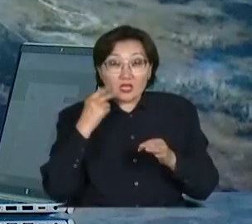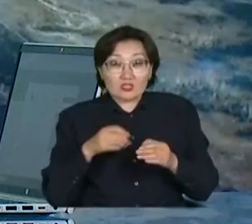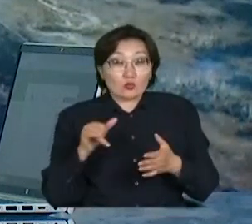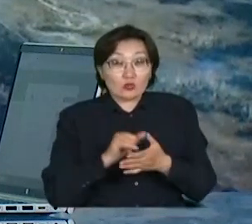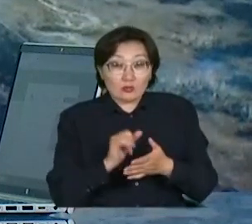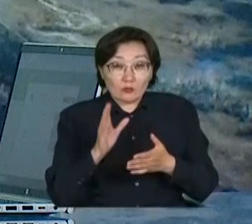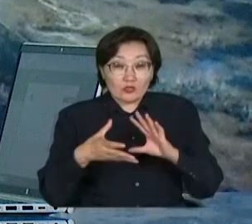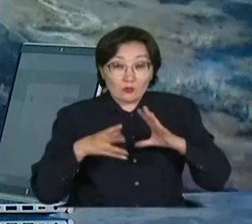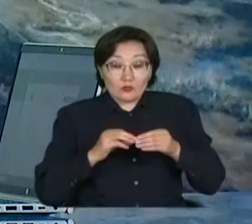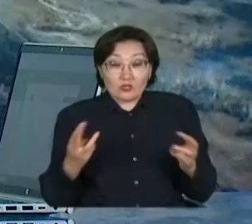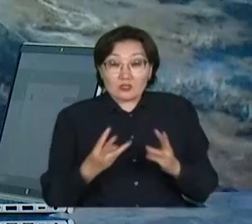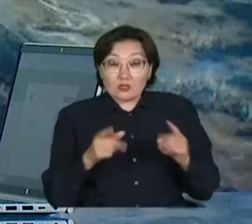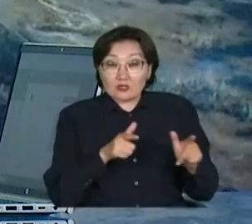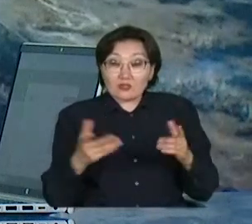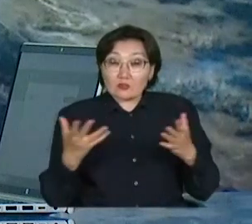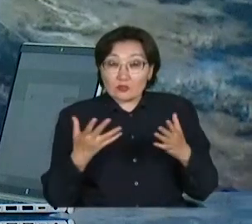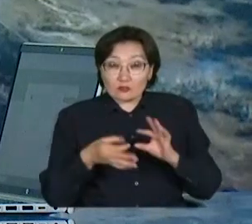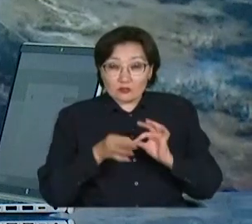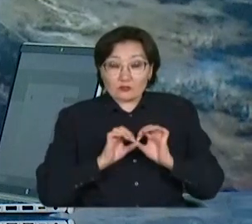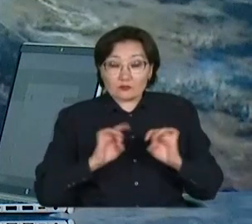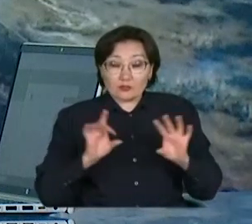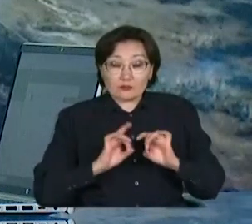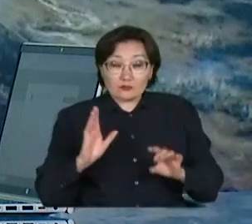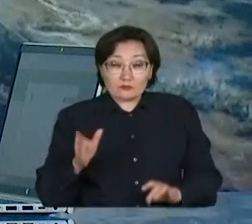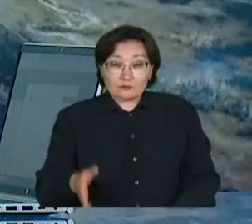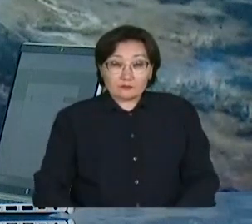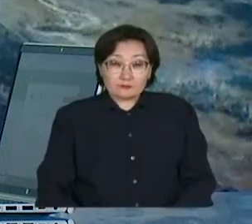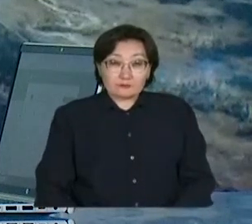жетпек? Жалпы өртке дайындық қандай? Өмір Серікбекұлы түсіндіреді.